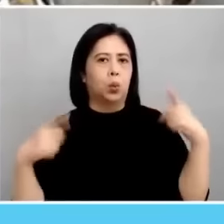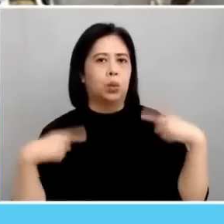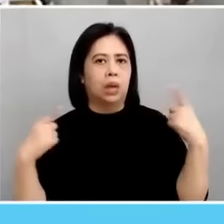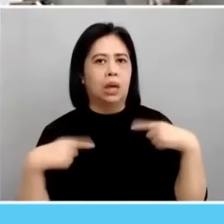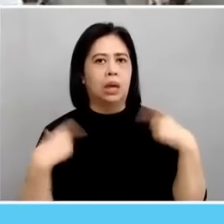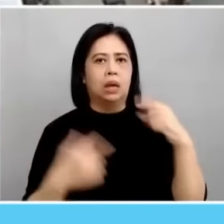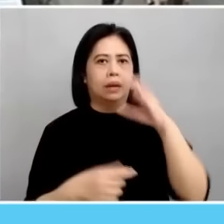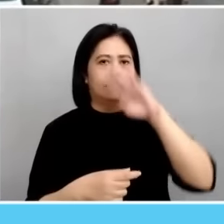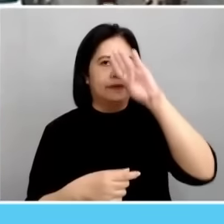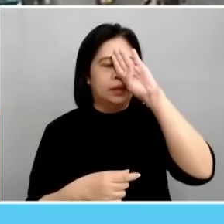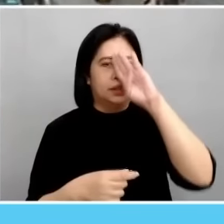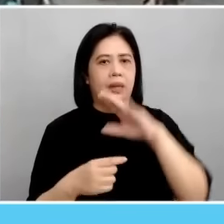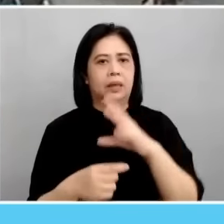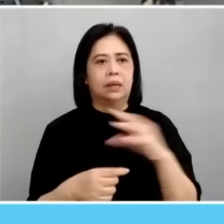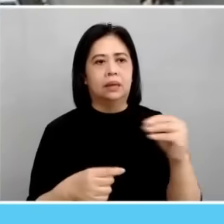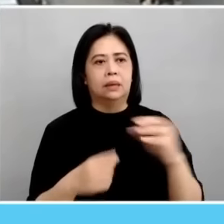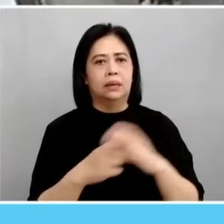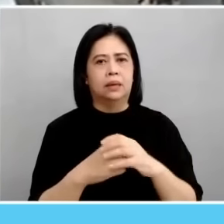Cavite, and